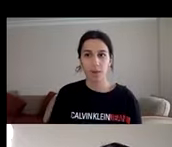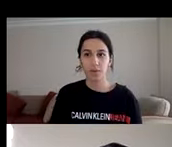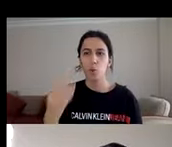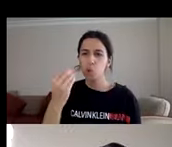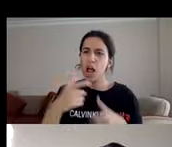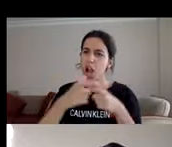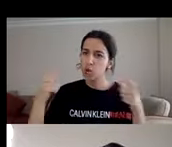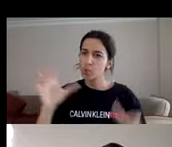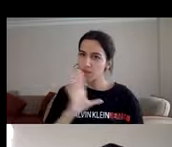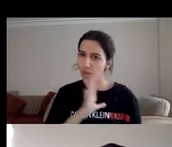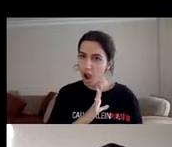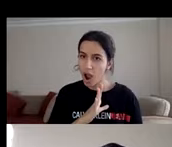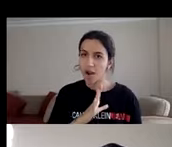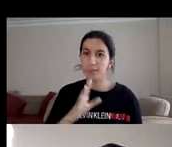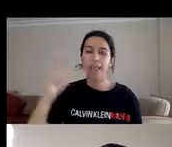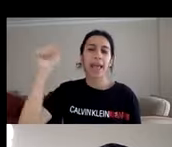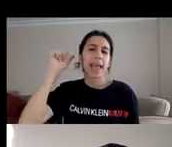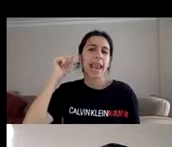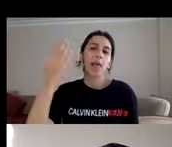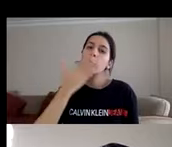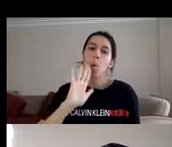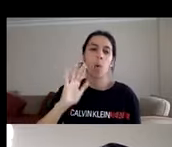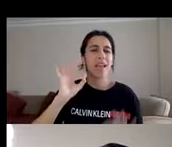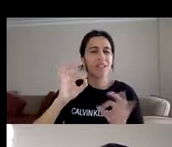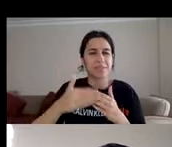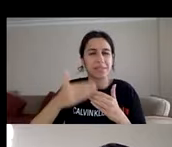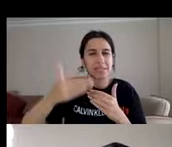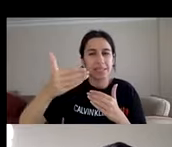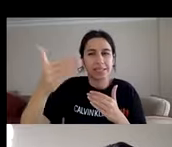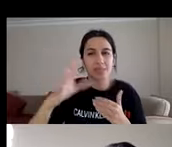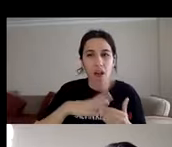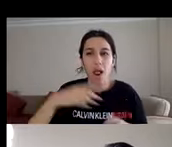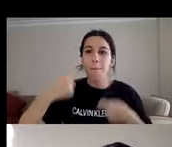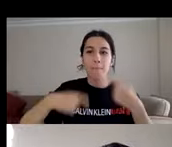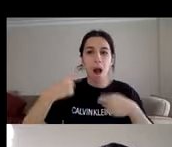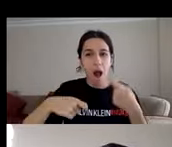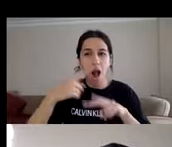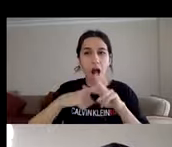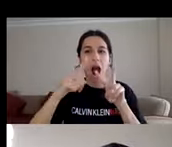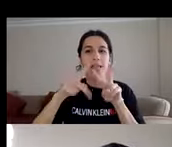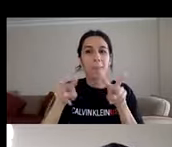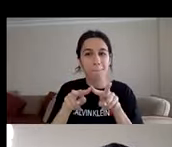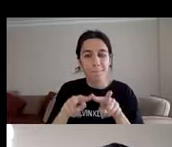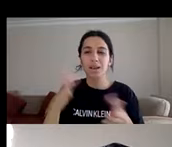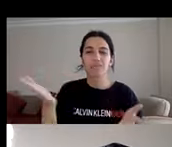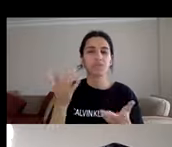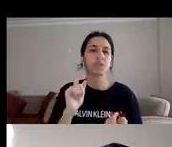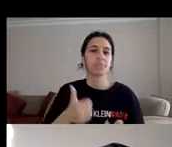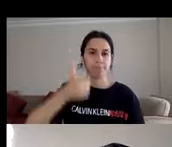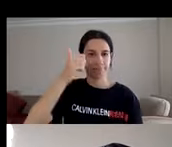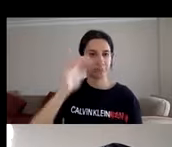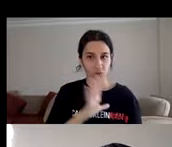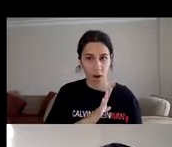var. Geri gitmiyoruz. Yavaş da olsa ileri gidiyoruz. İşte banka ATM'leri, banka tarafında regülasyonlar var.